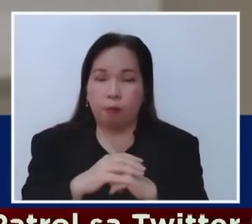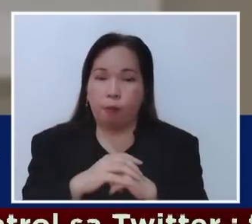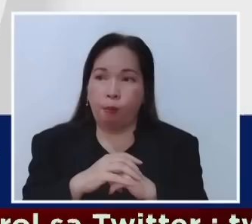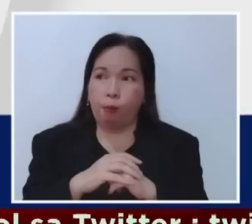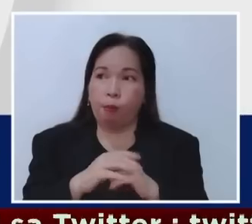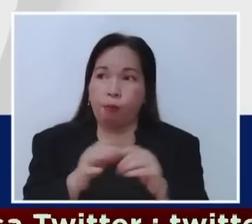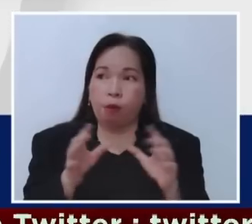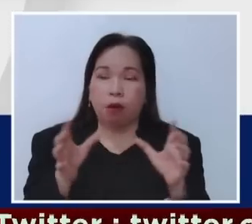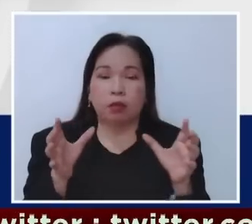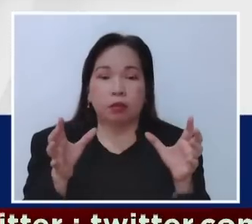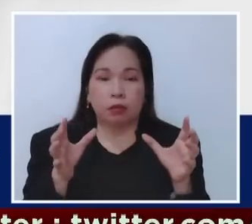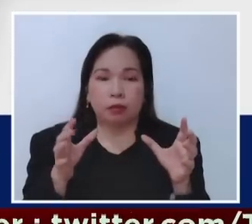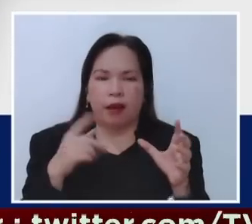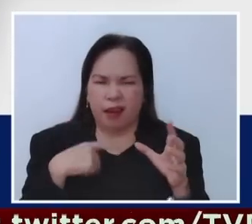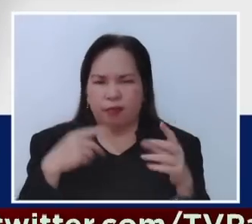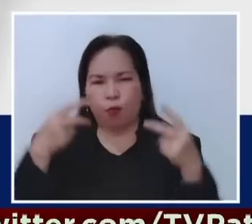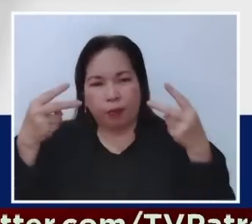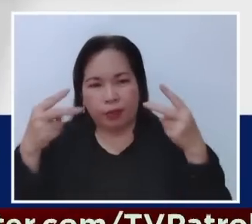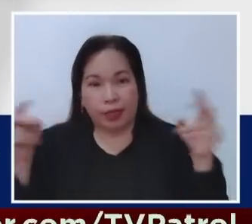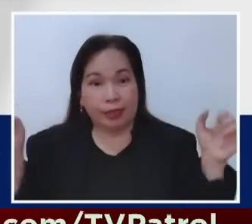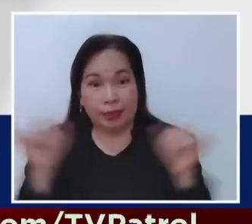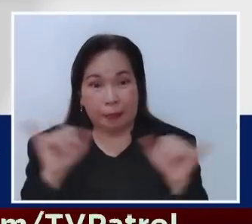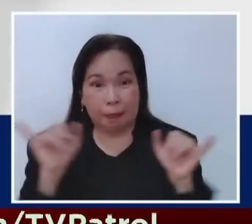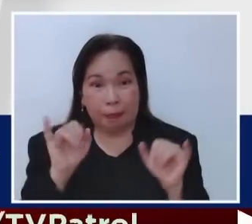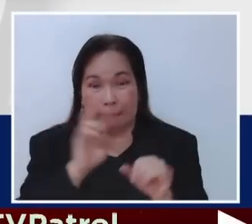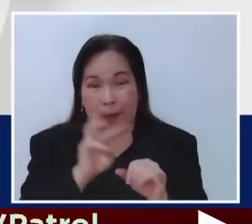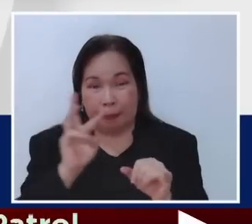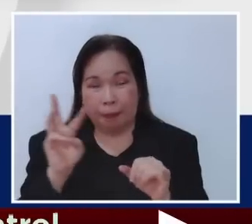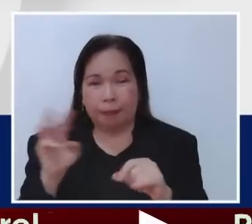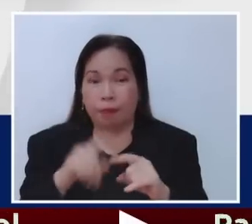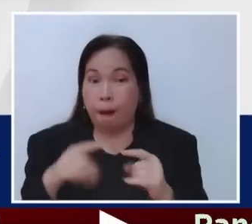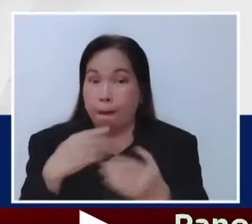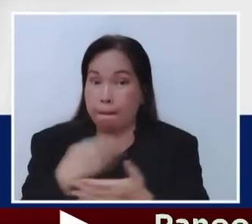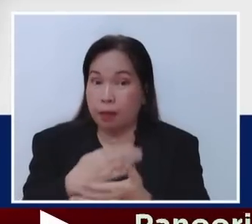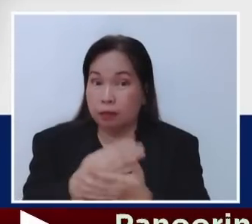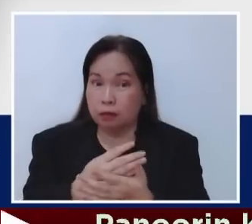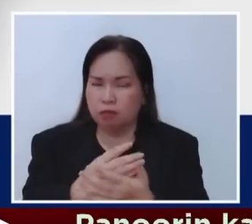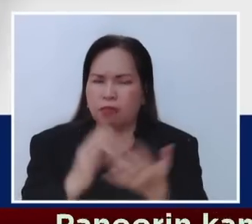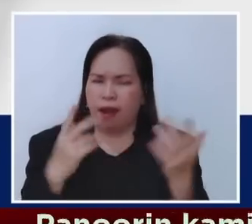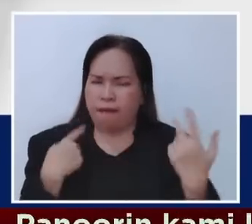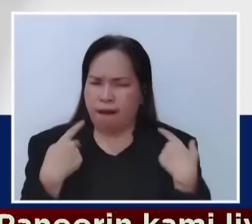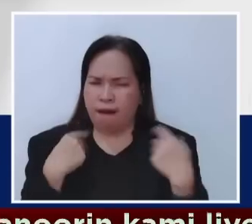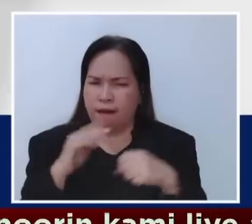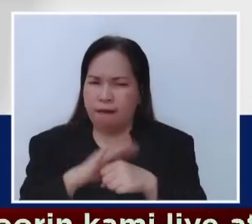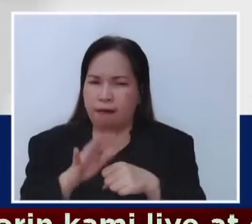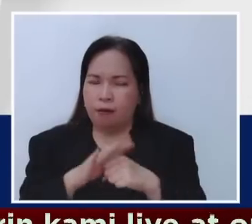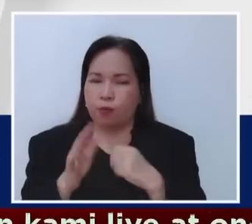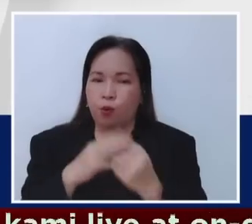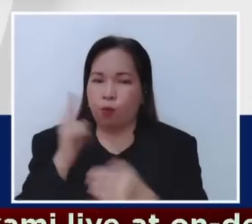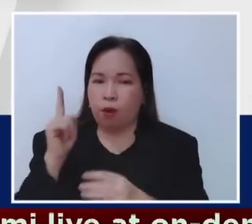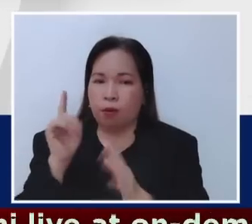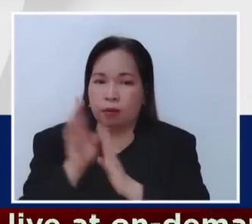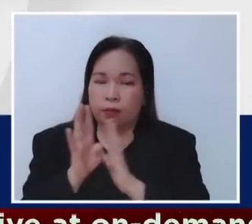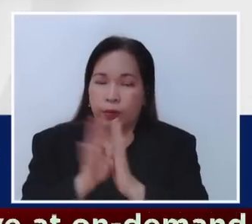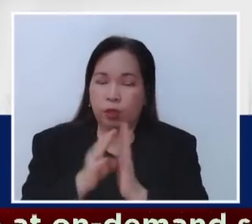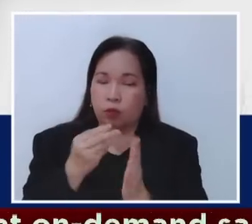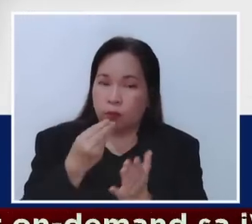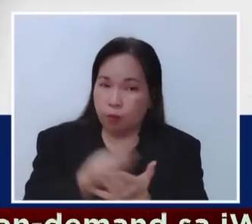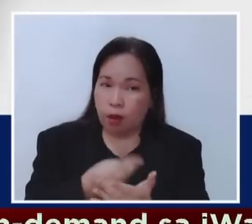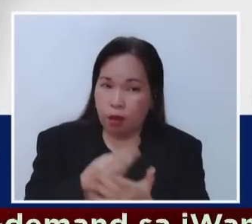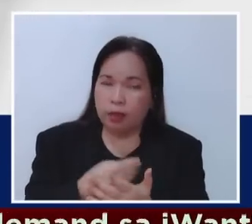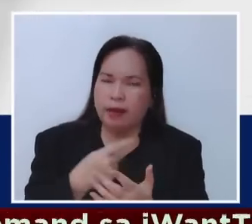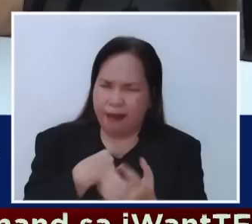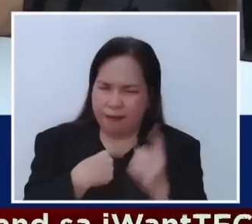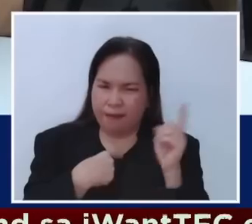has a website. Hindi rin problema ang pondo sa ngayon dahil mahigit 1 bilyong piso ang action fund ng DMW para